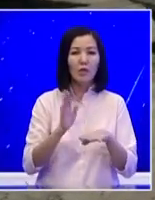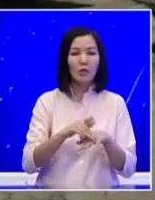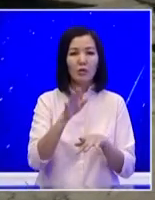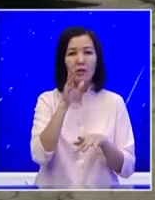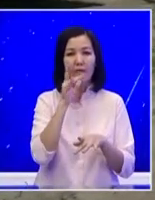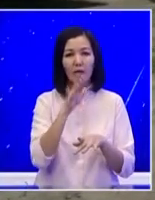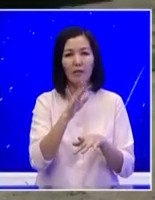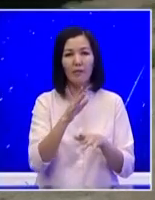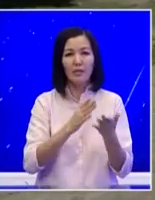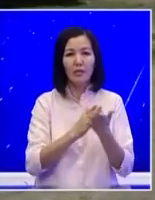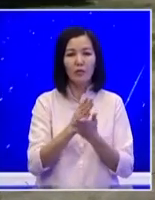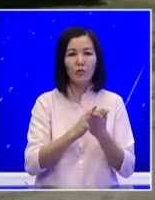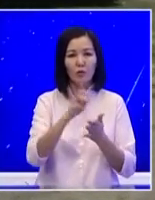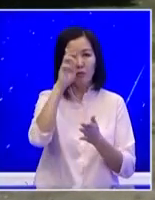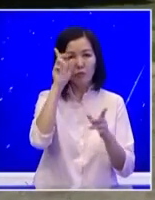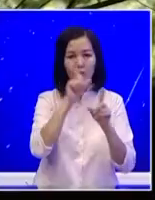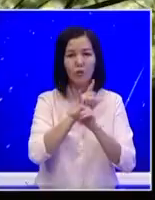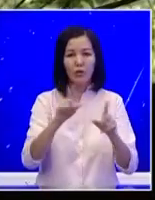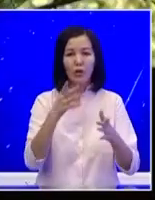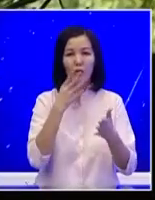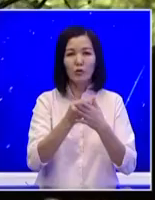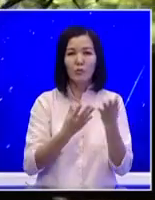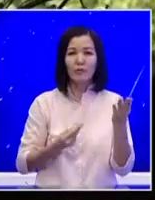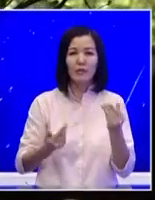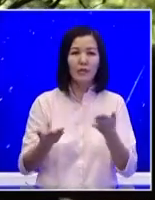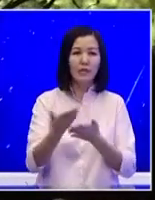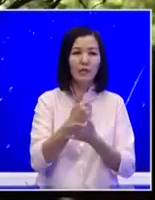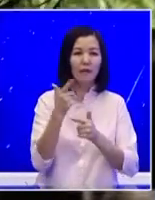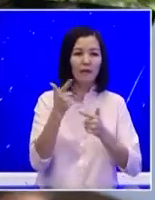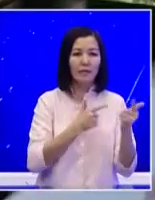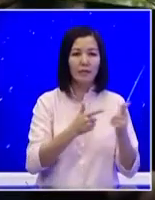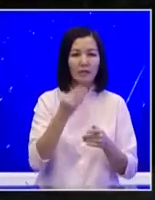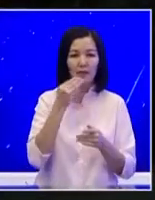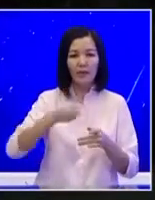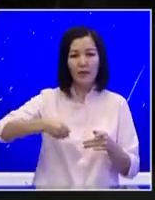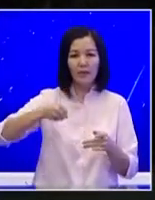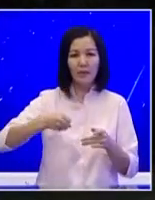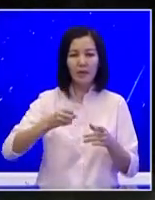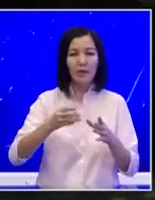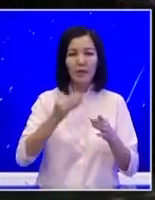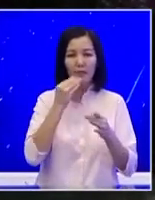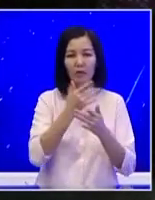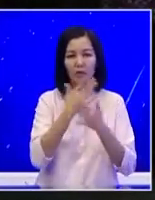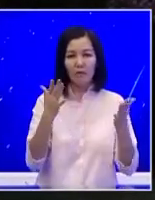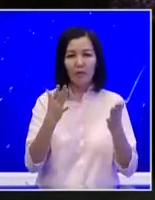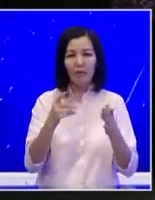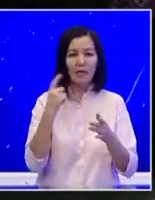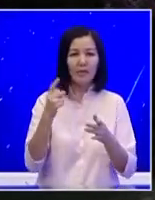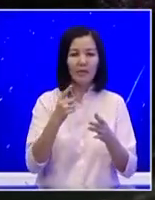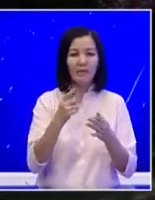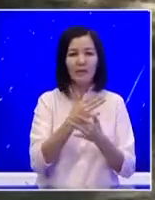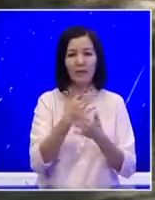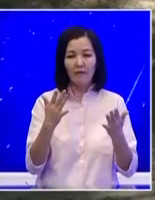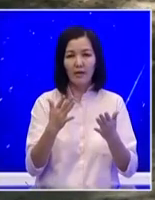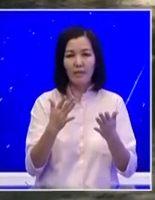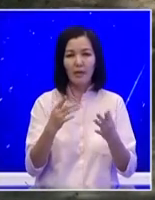для страны время сотрудники госучреждений на собственные средства подготовили корзины с необходимым набором основных продуктов питания и хозяйственными